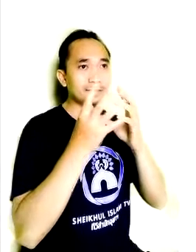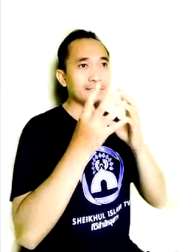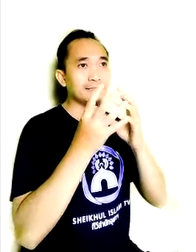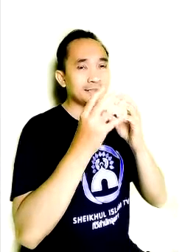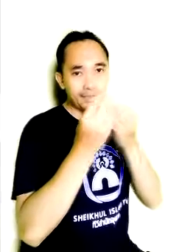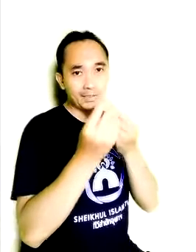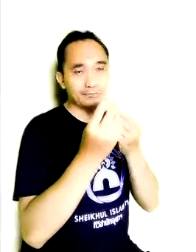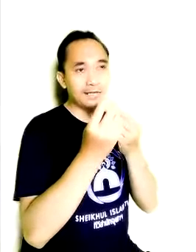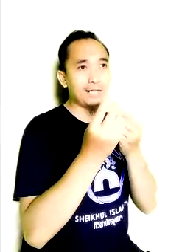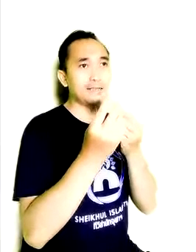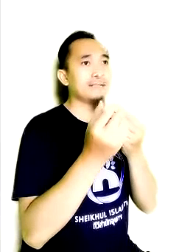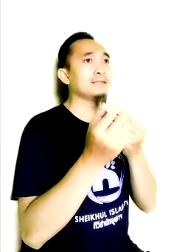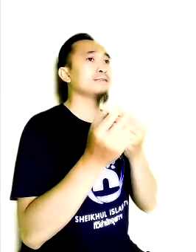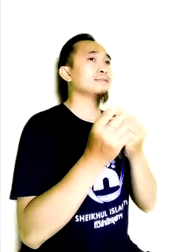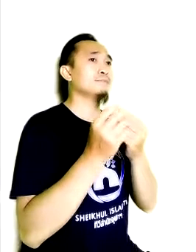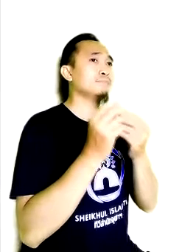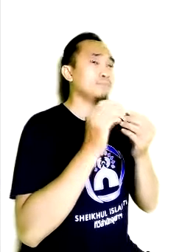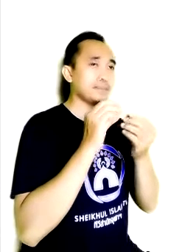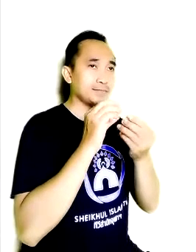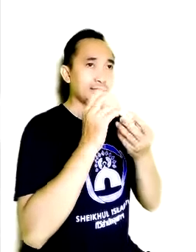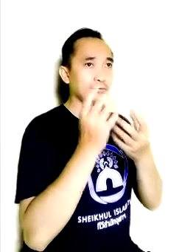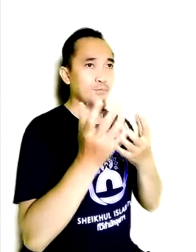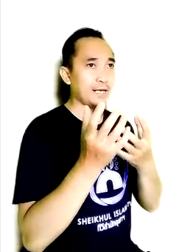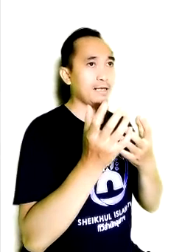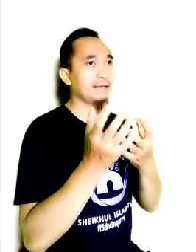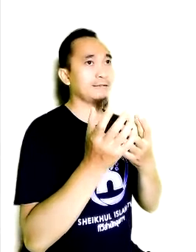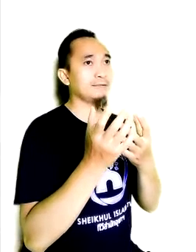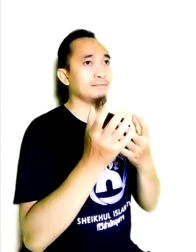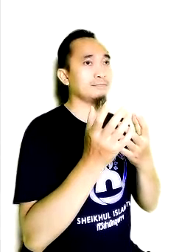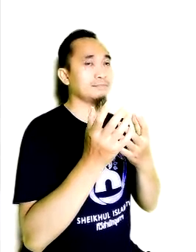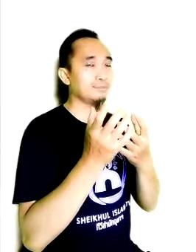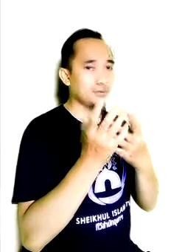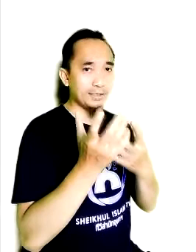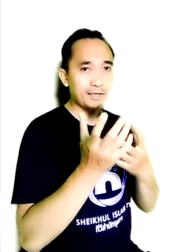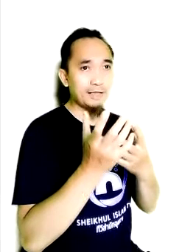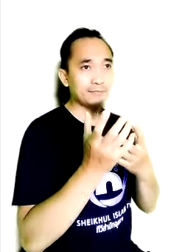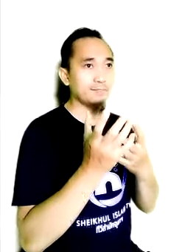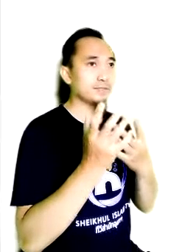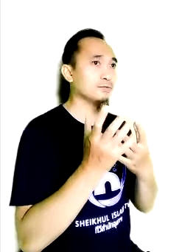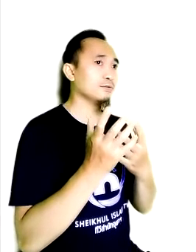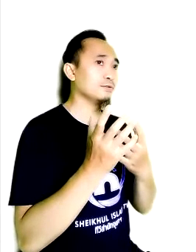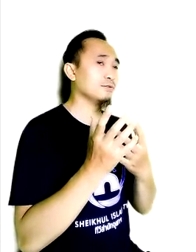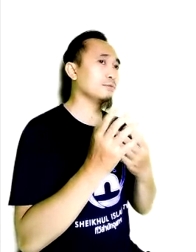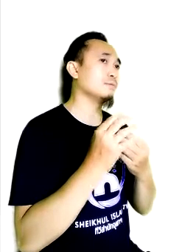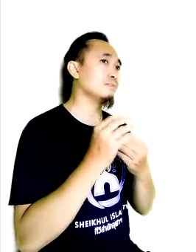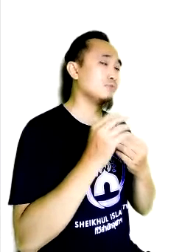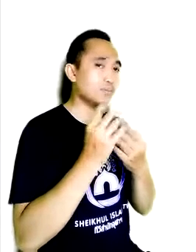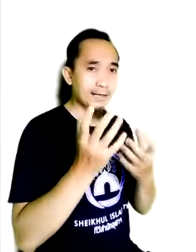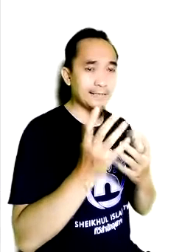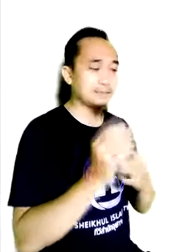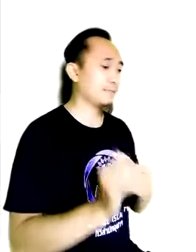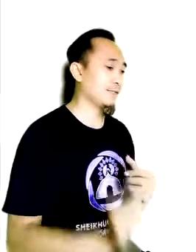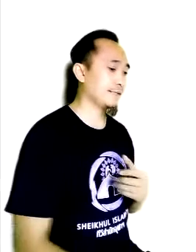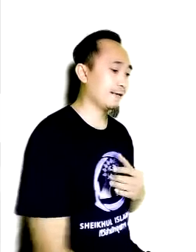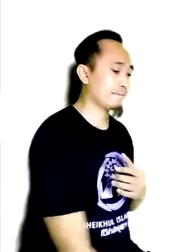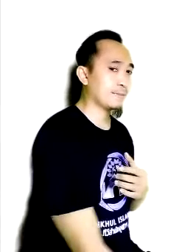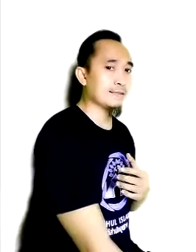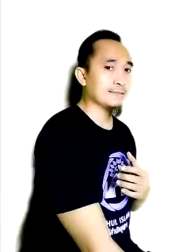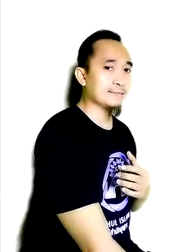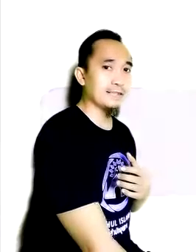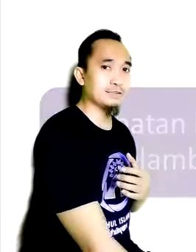menjadi tak beraturan, bisa menjadi berubah bentuk hewan, bentuk buah-buahan dan